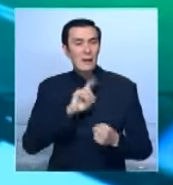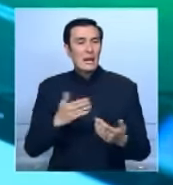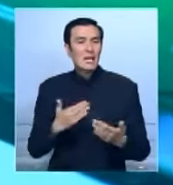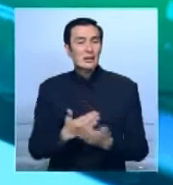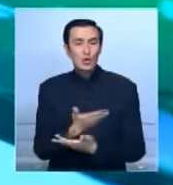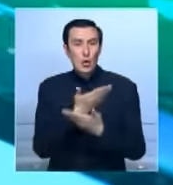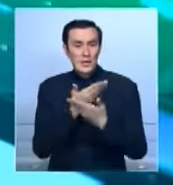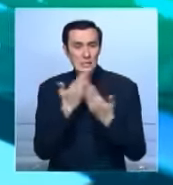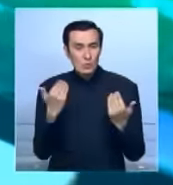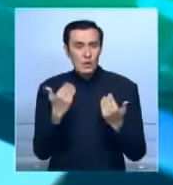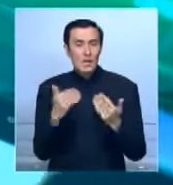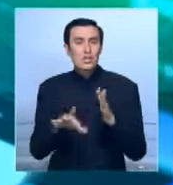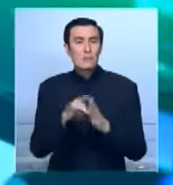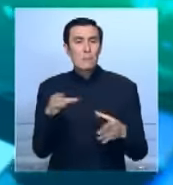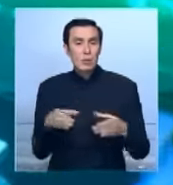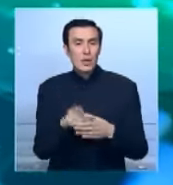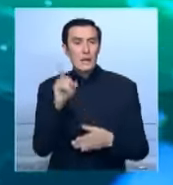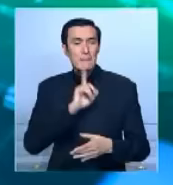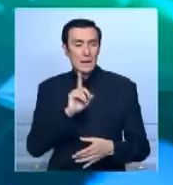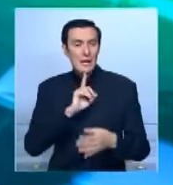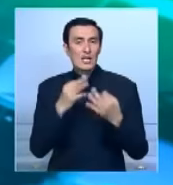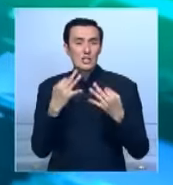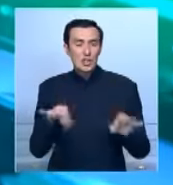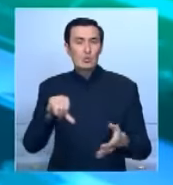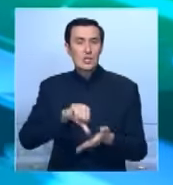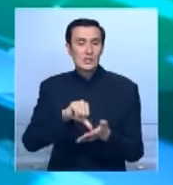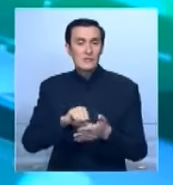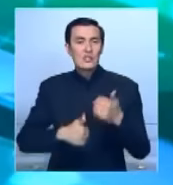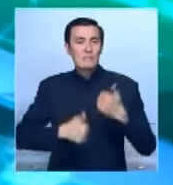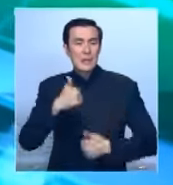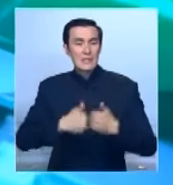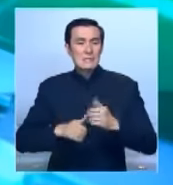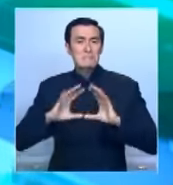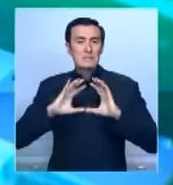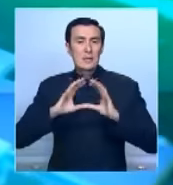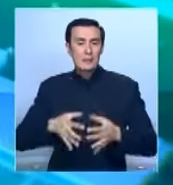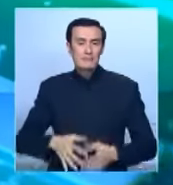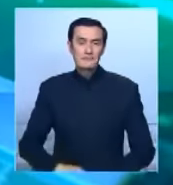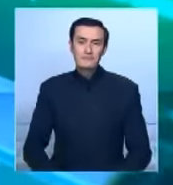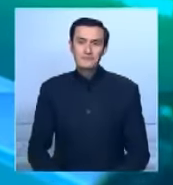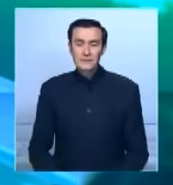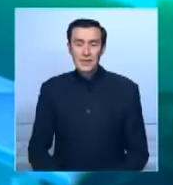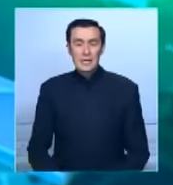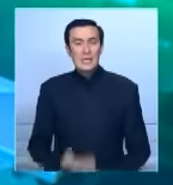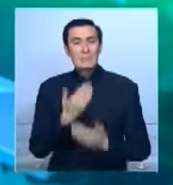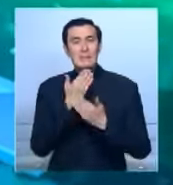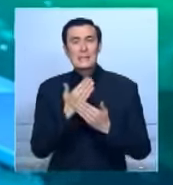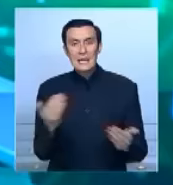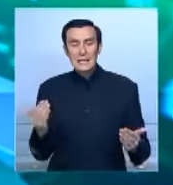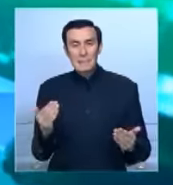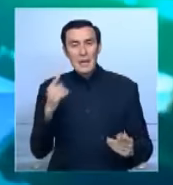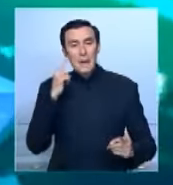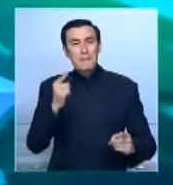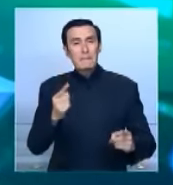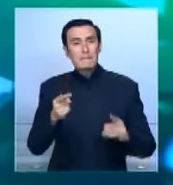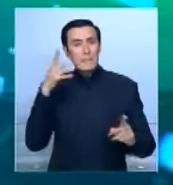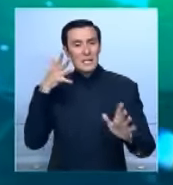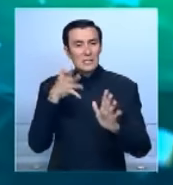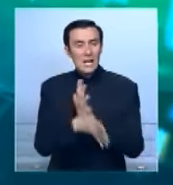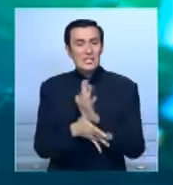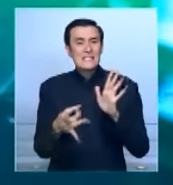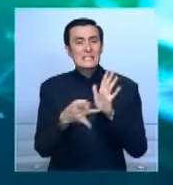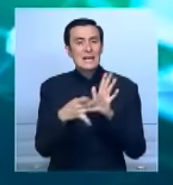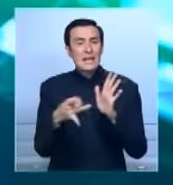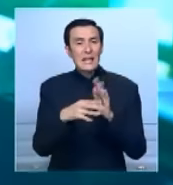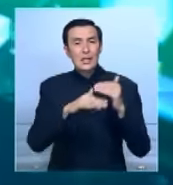доказана, сборные разрешили принять участие в чемпионате мира. И последнее. Прозрачную стеклянную горку